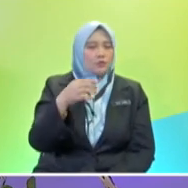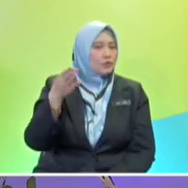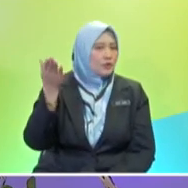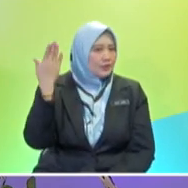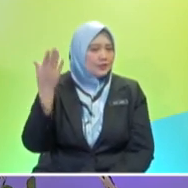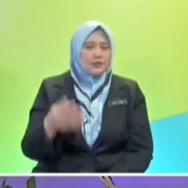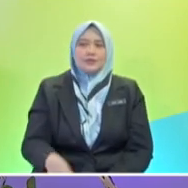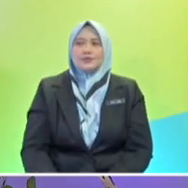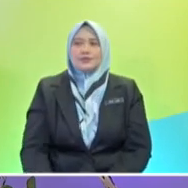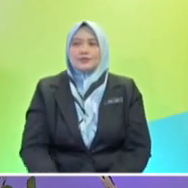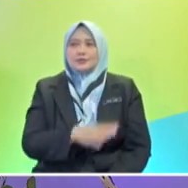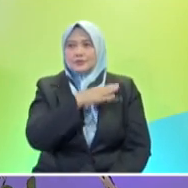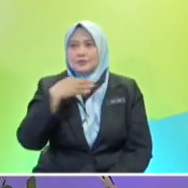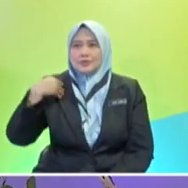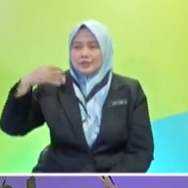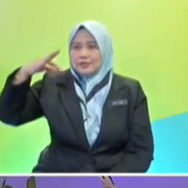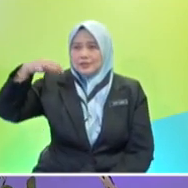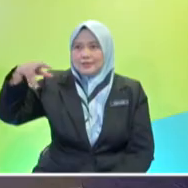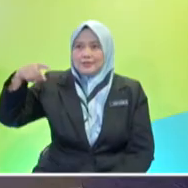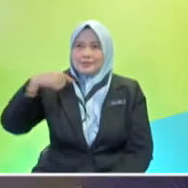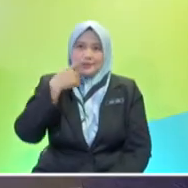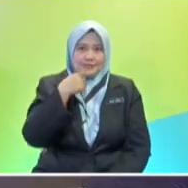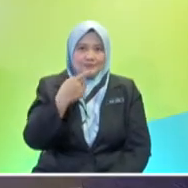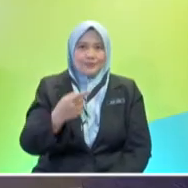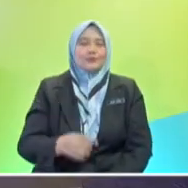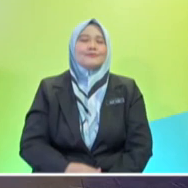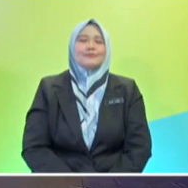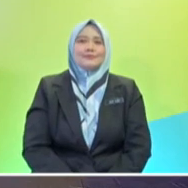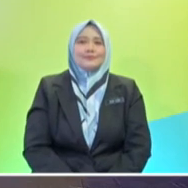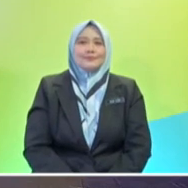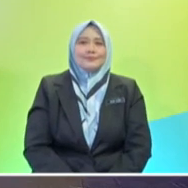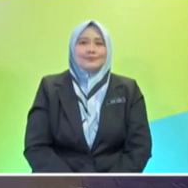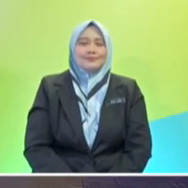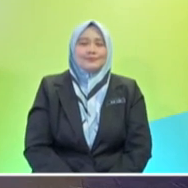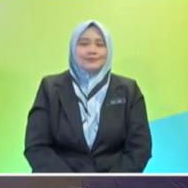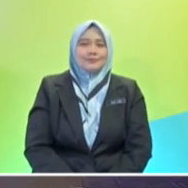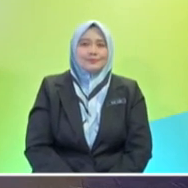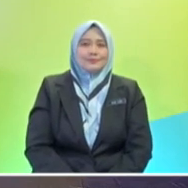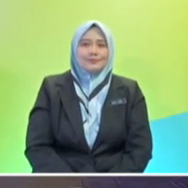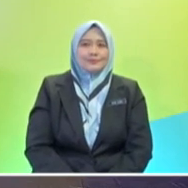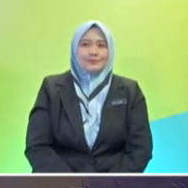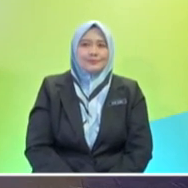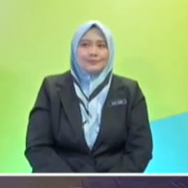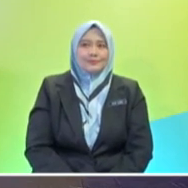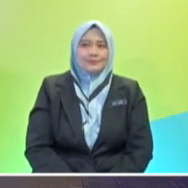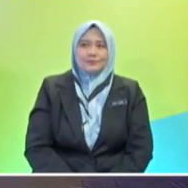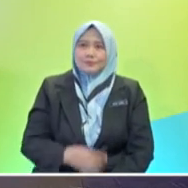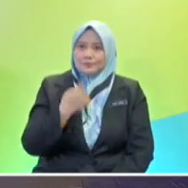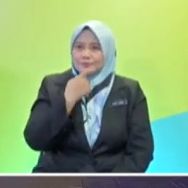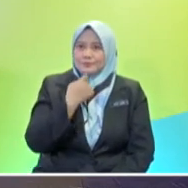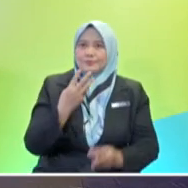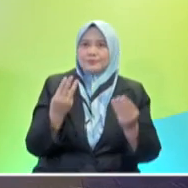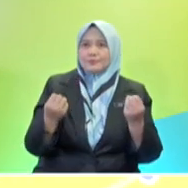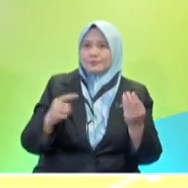eja dan sebut. Baik, jom cikgu kita. Baiklah, mulakan. Siapa nak mula dahulu, kumpulan